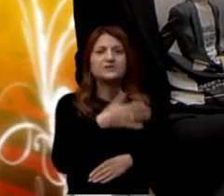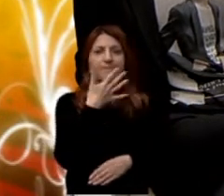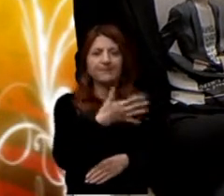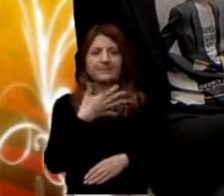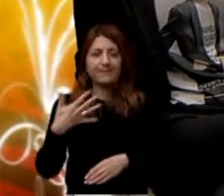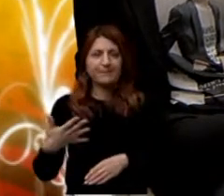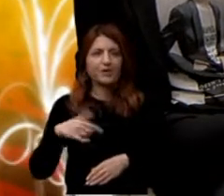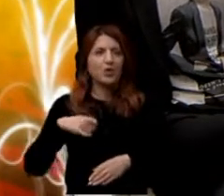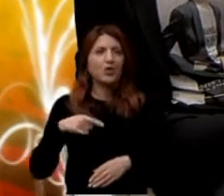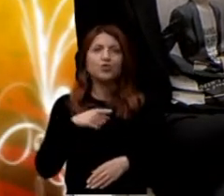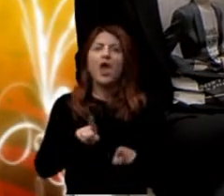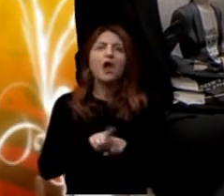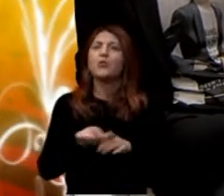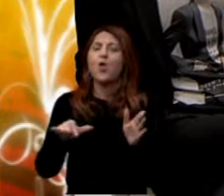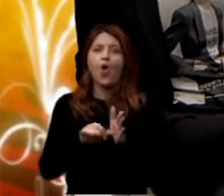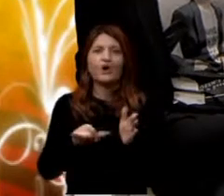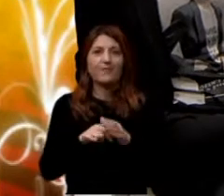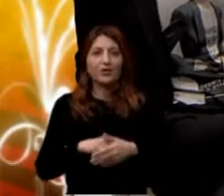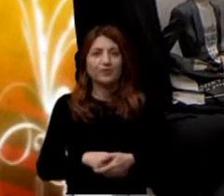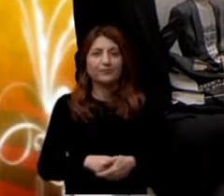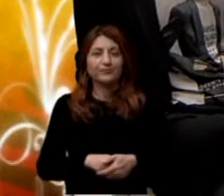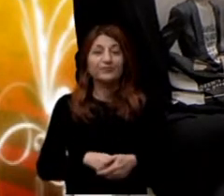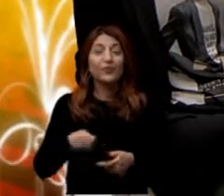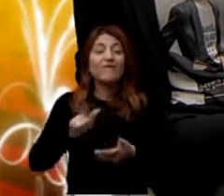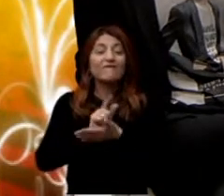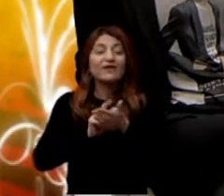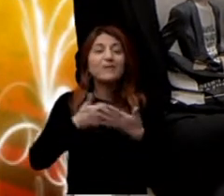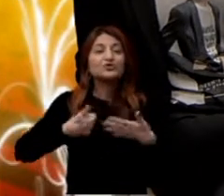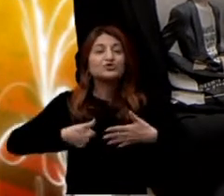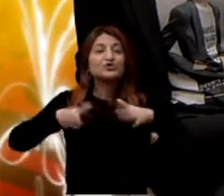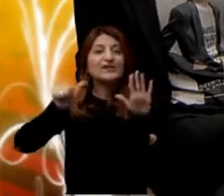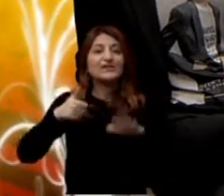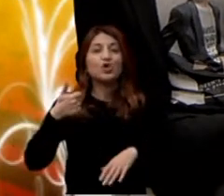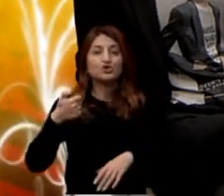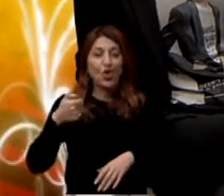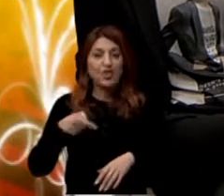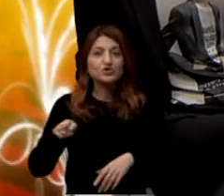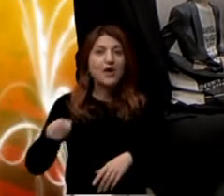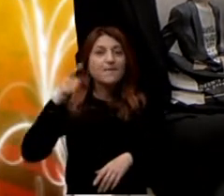55 godina. Dakle, u 16. stoljeću starija osoba se